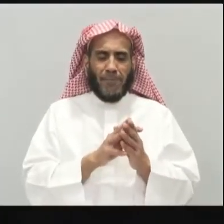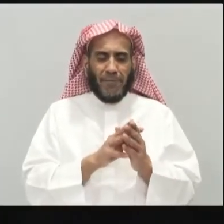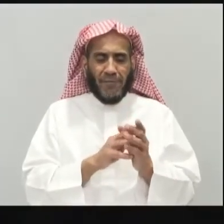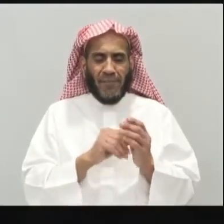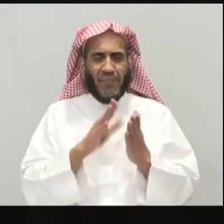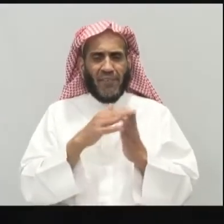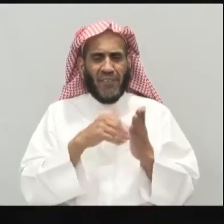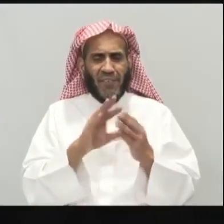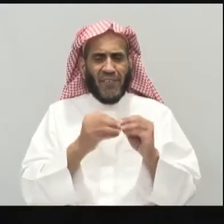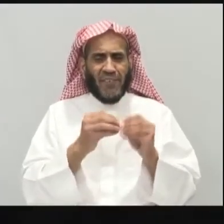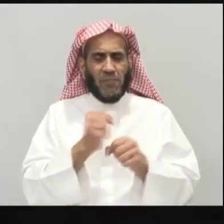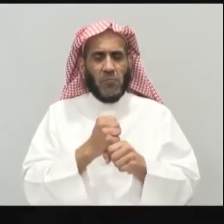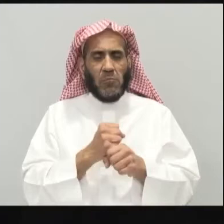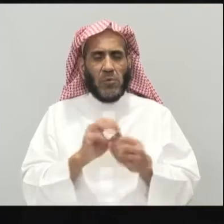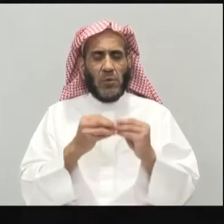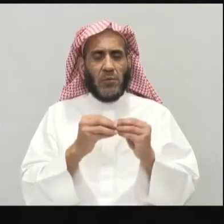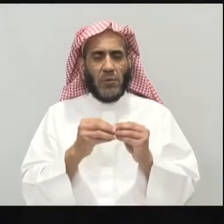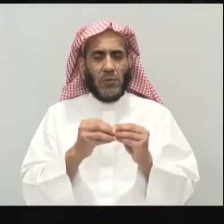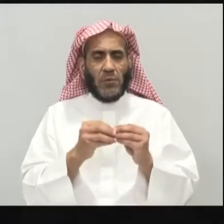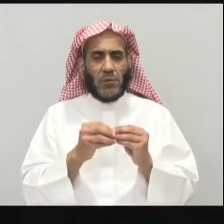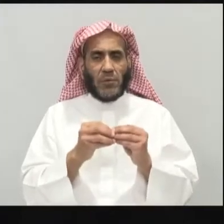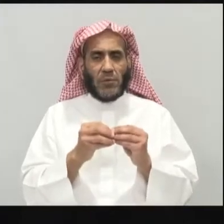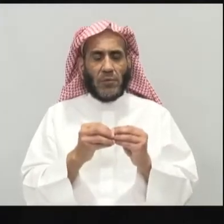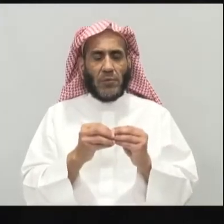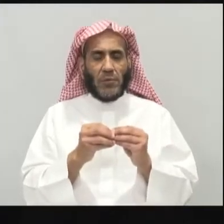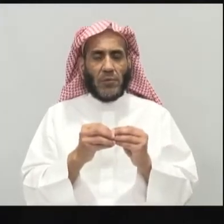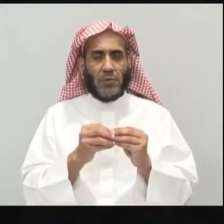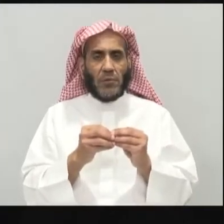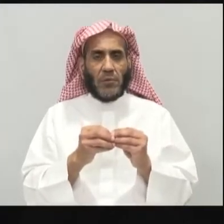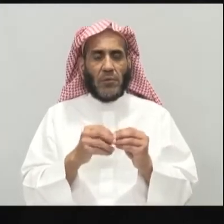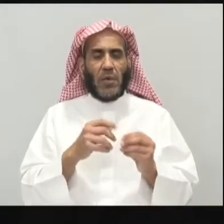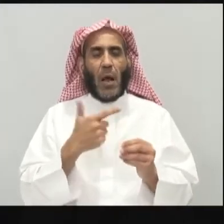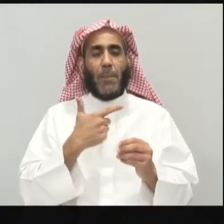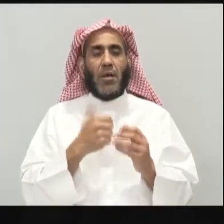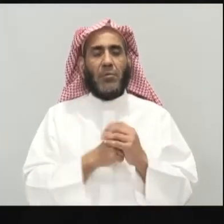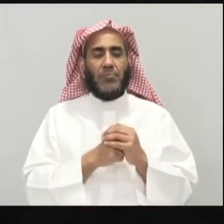طلائها باستخدام اللون الابيض